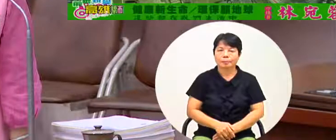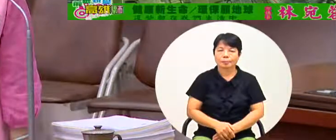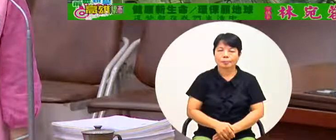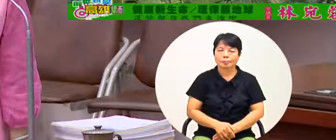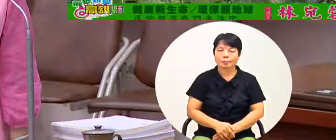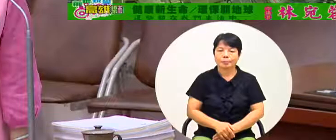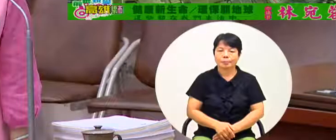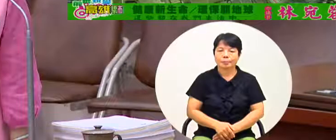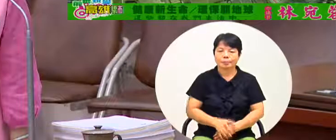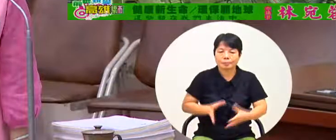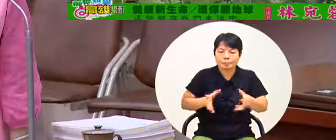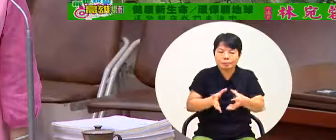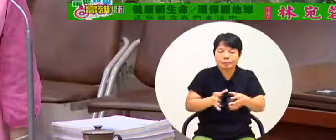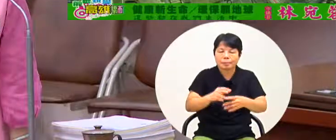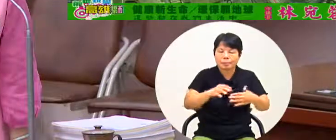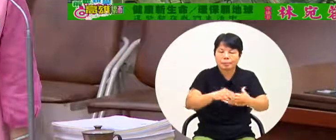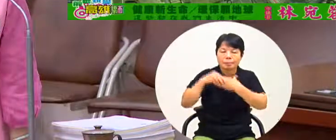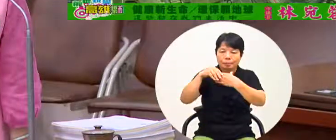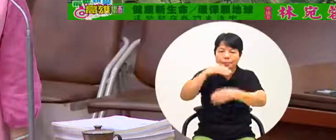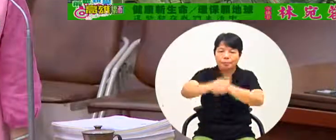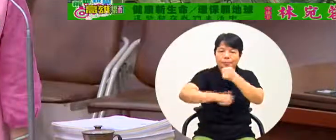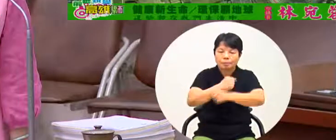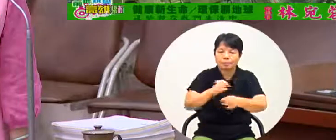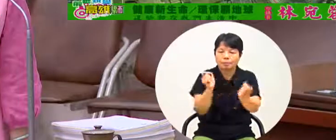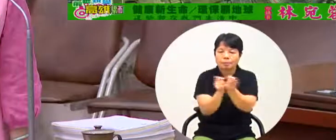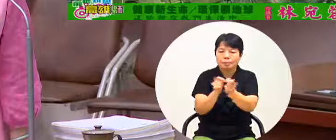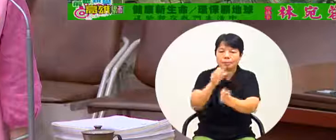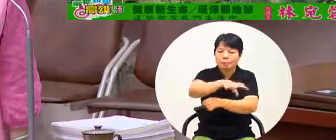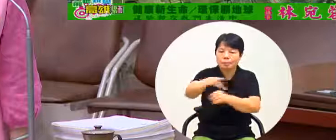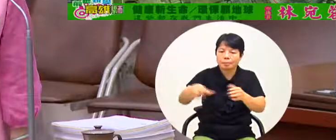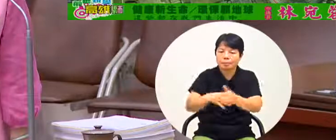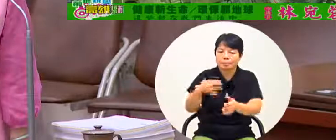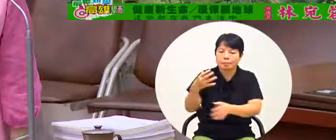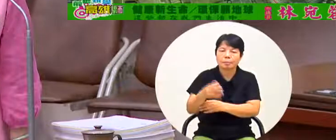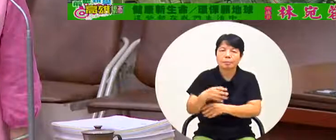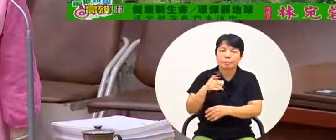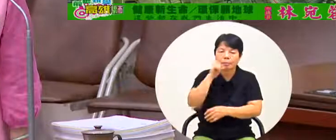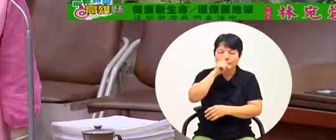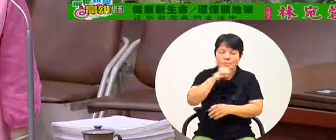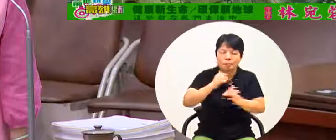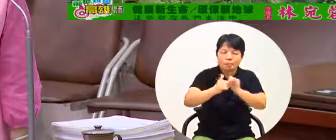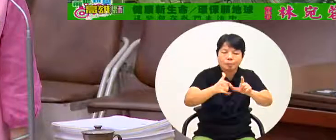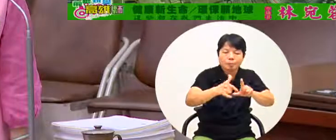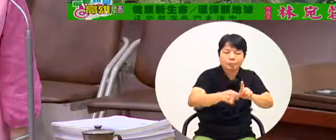个邻近的旧社区的发展，因为这个星光园道的边啊家哈，